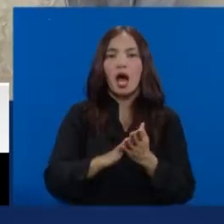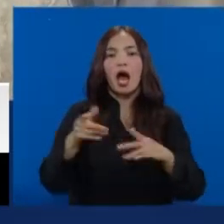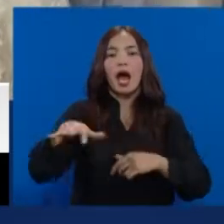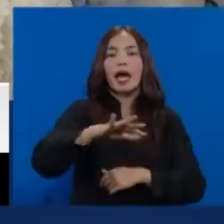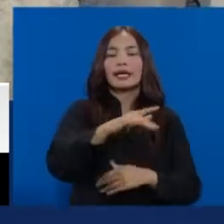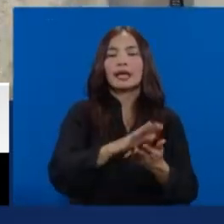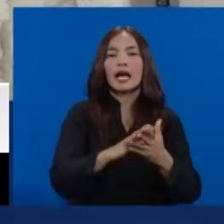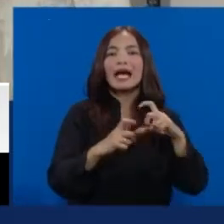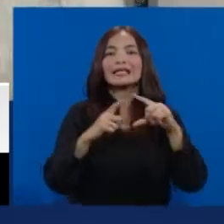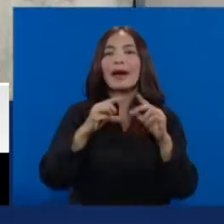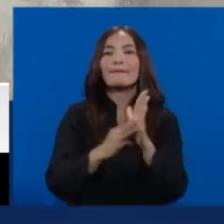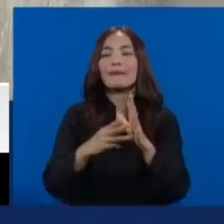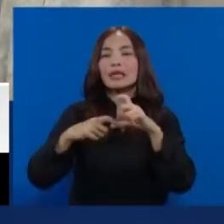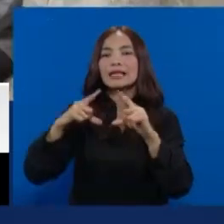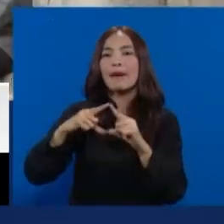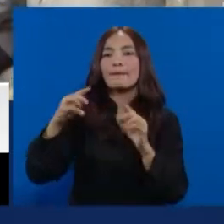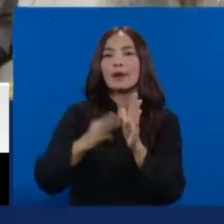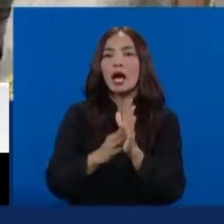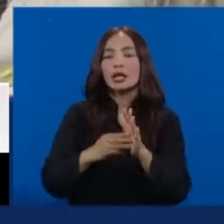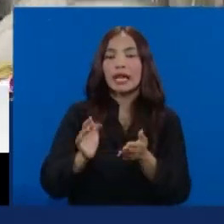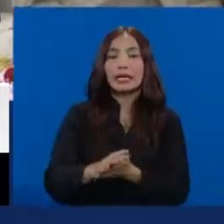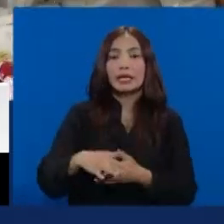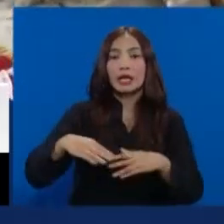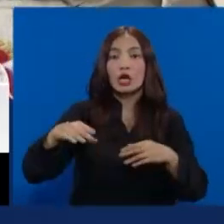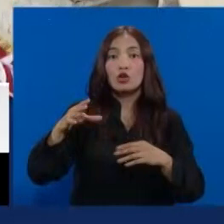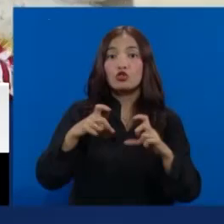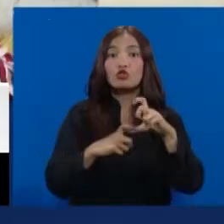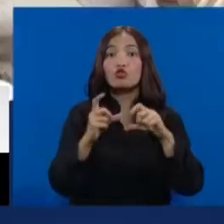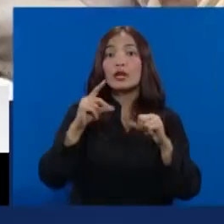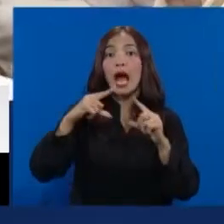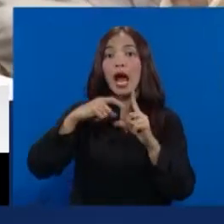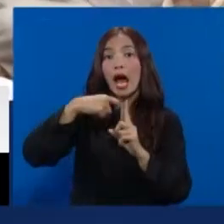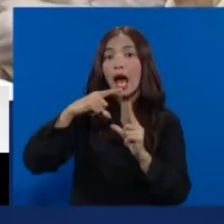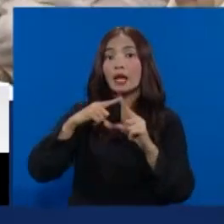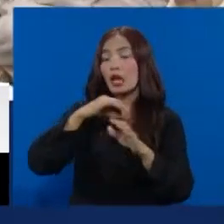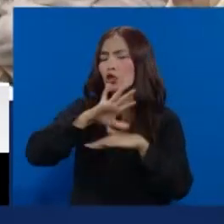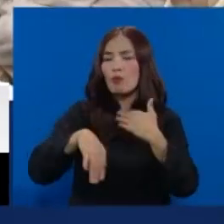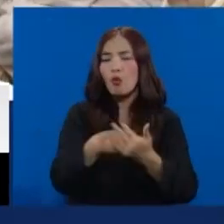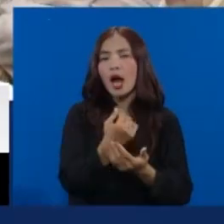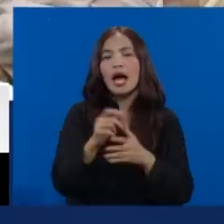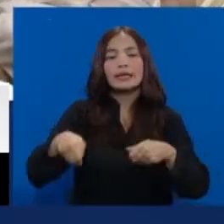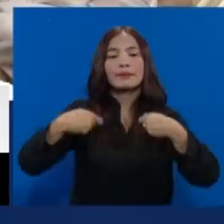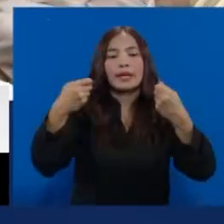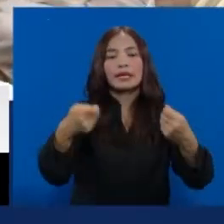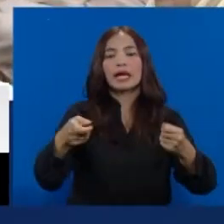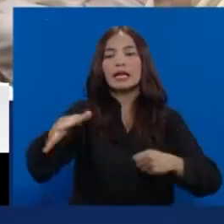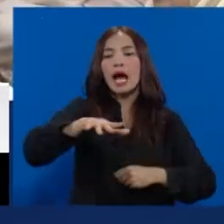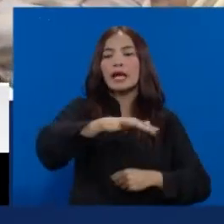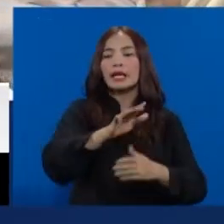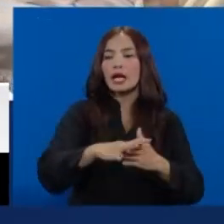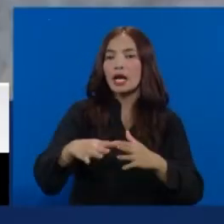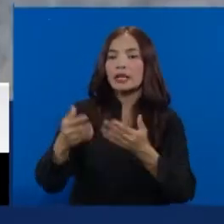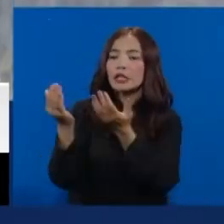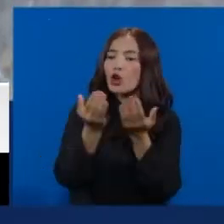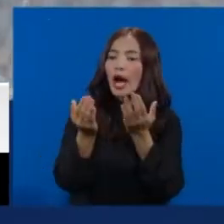dari Surakarta, air dari Paku Alam, yang nantinya akan diberikan setelah didoakan, diserahkan ke Solo, ke kediaman